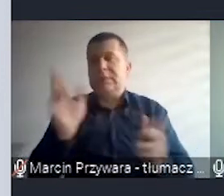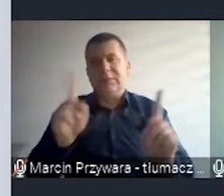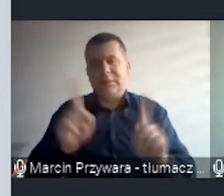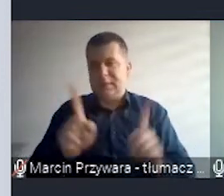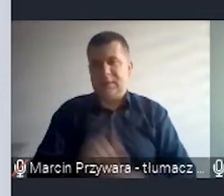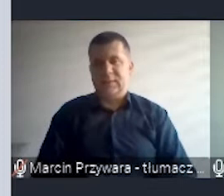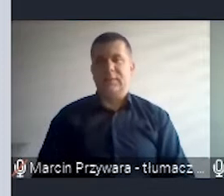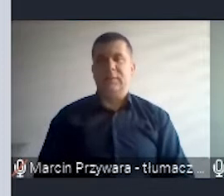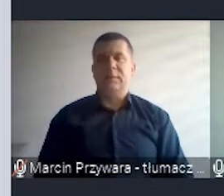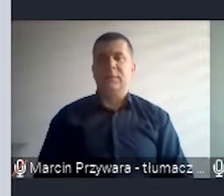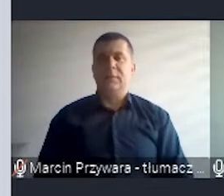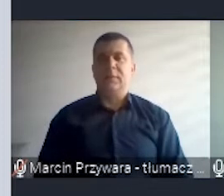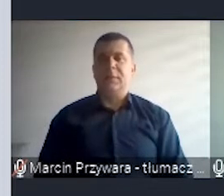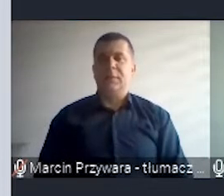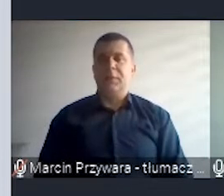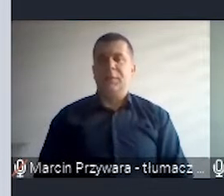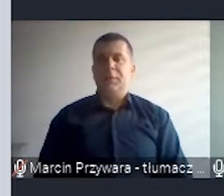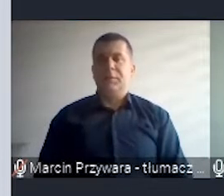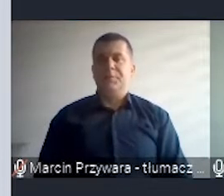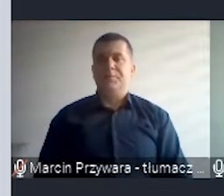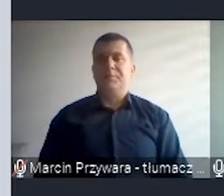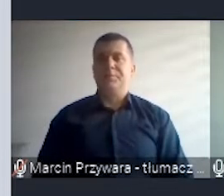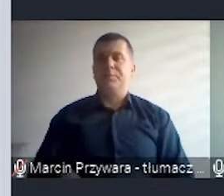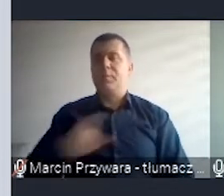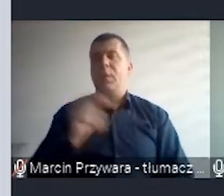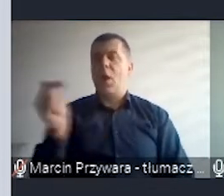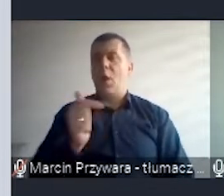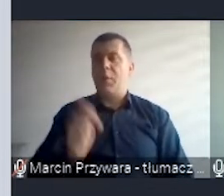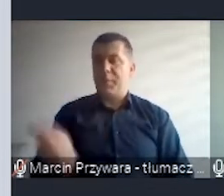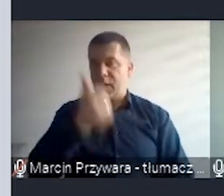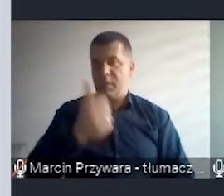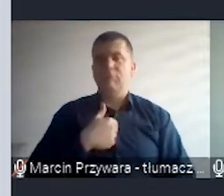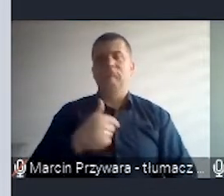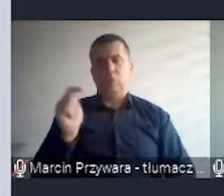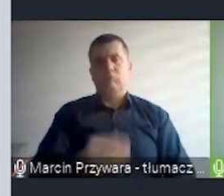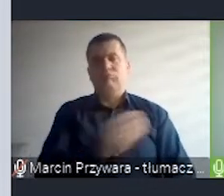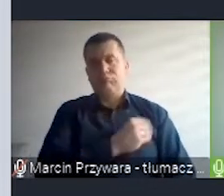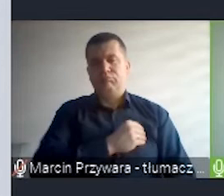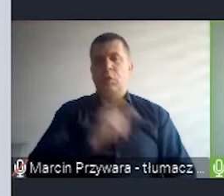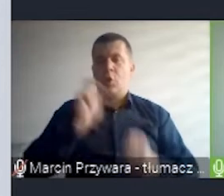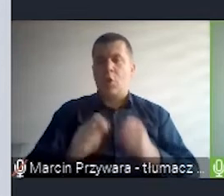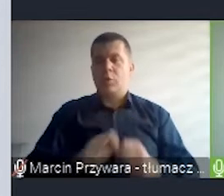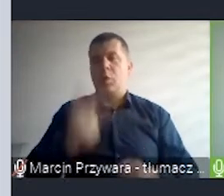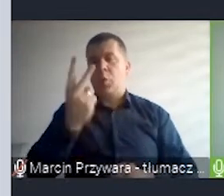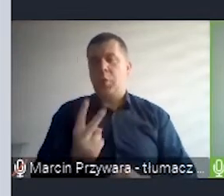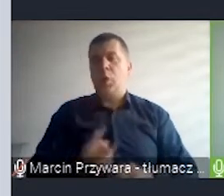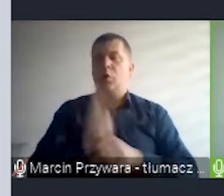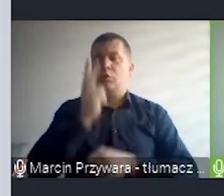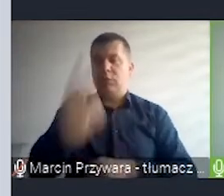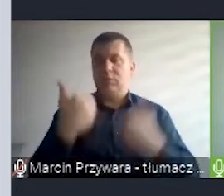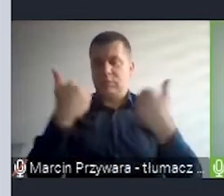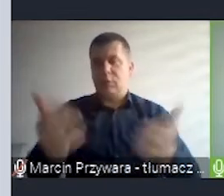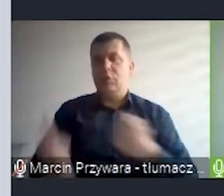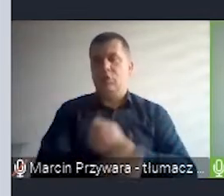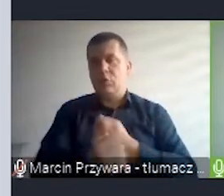zupełnie niezwiązanych z projektem. Czyli pośród obowiązków, po pierwsze poddać się kontroli, po drugie udostępnić dokumenty,